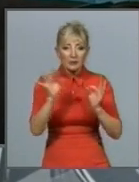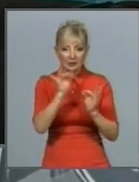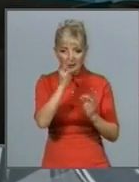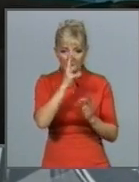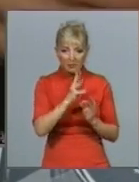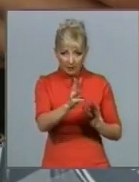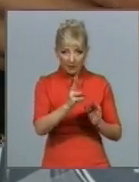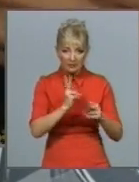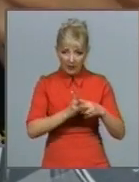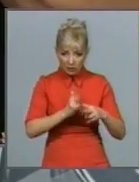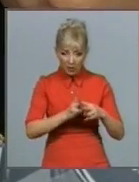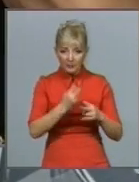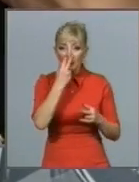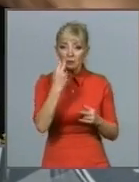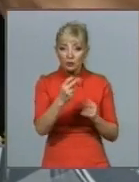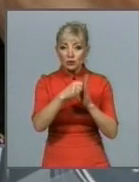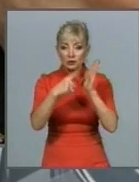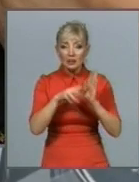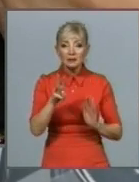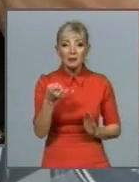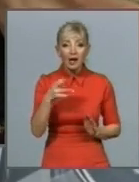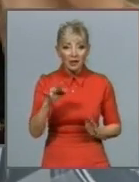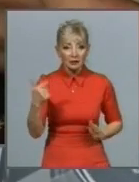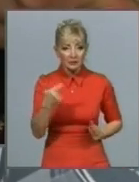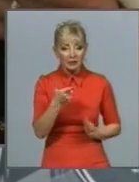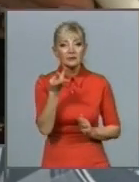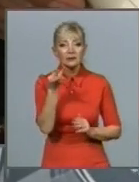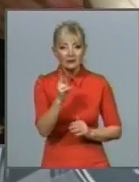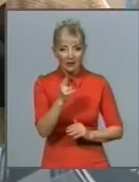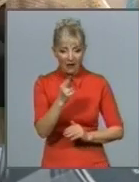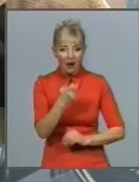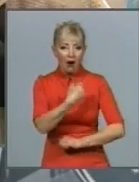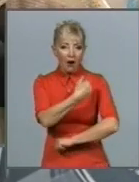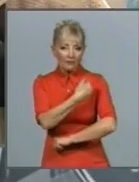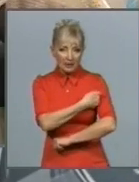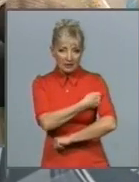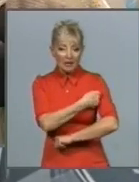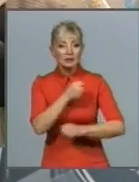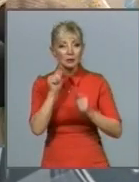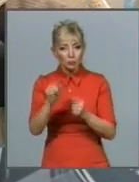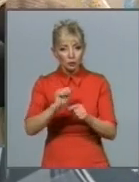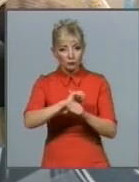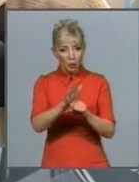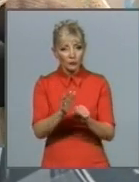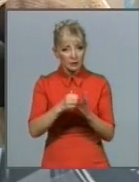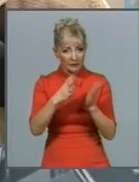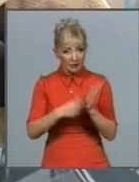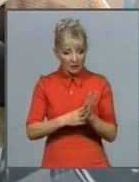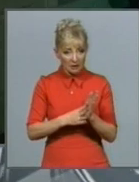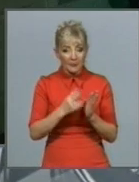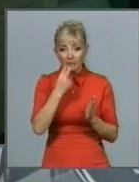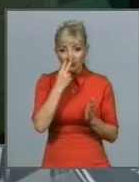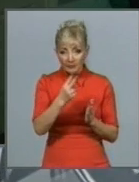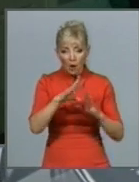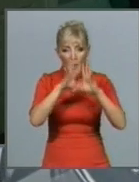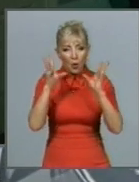і ще майже 16 мільярдів гривень на проведення вакцинації проти COVID-19. Вийшла чимала сума. Загальний